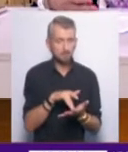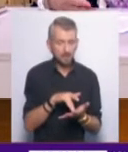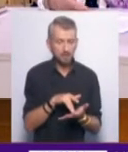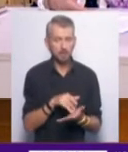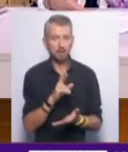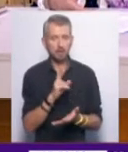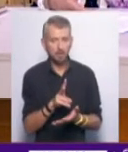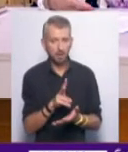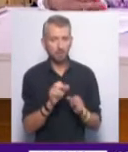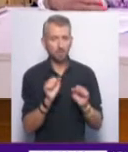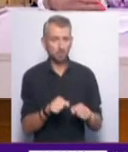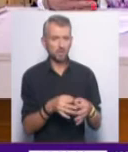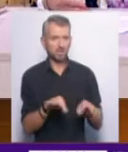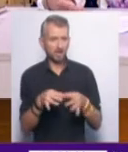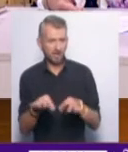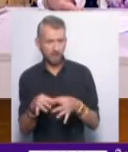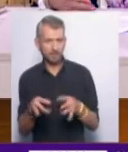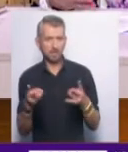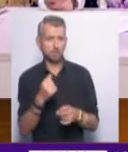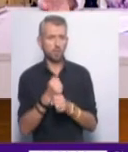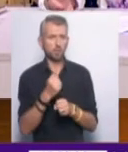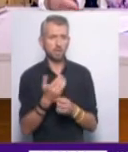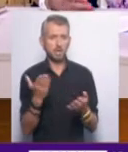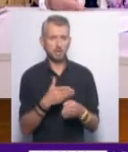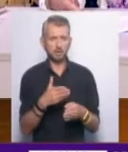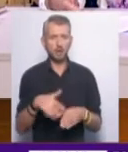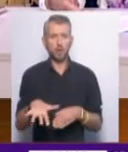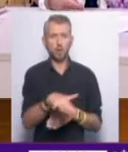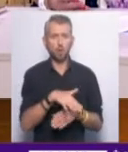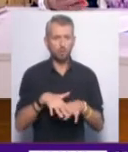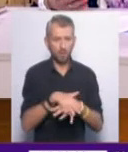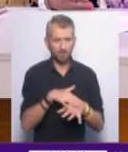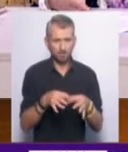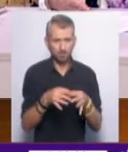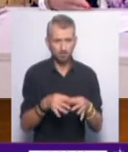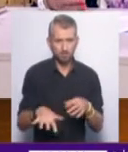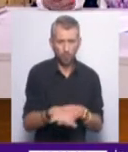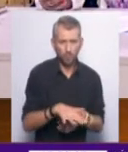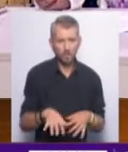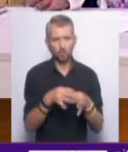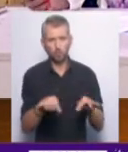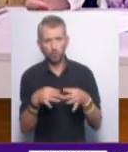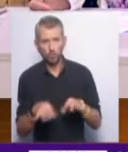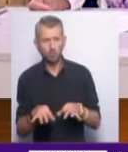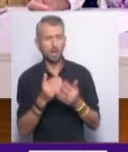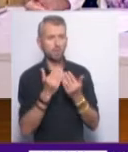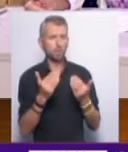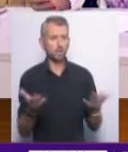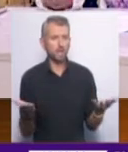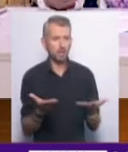може звільнятися, треба робити якийсь громадський простір, доступність, музеї, якісь